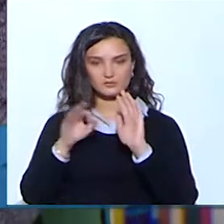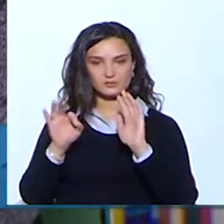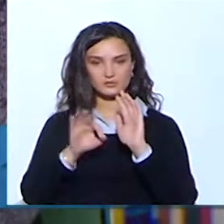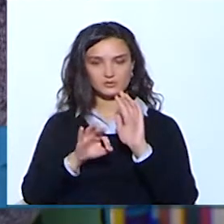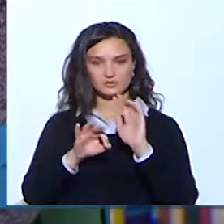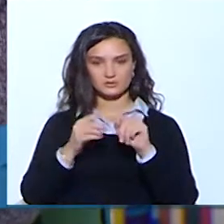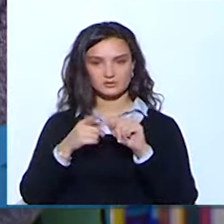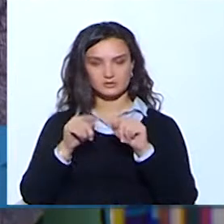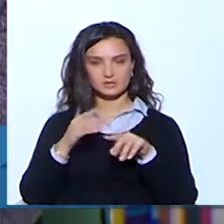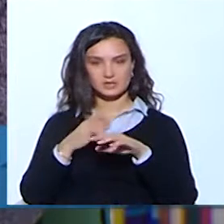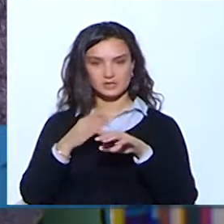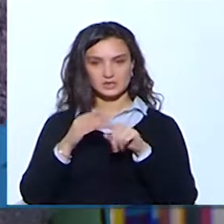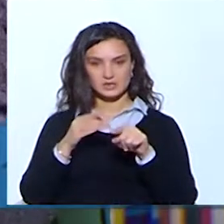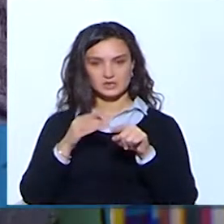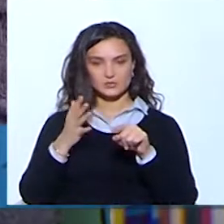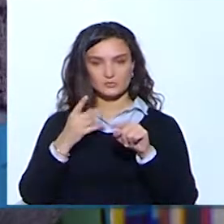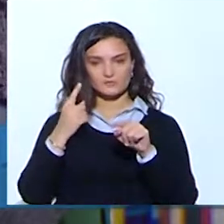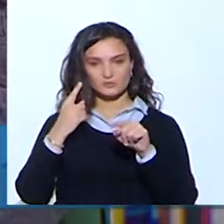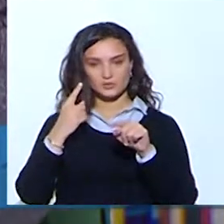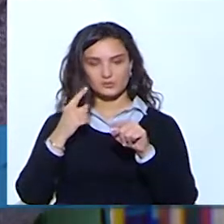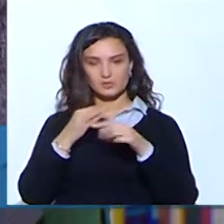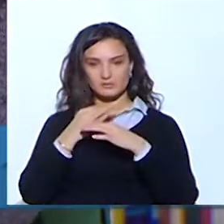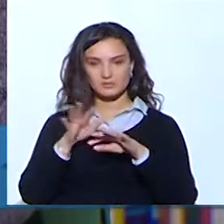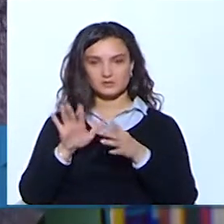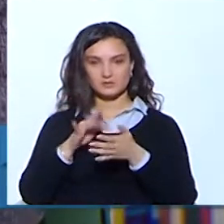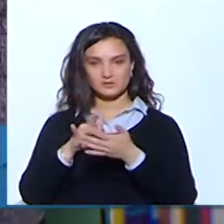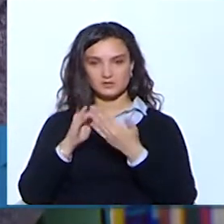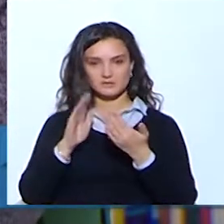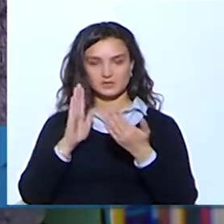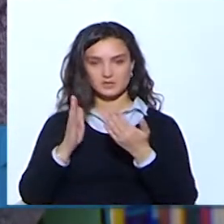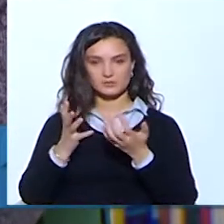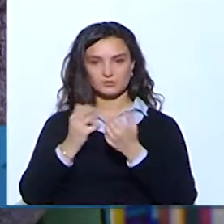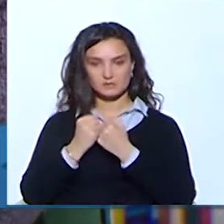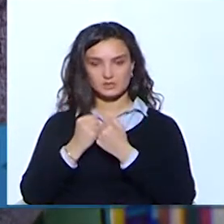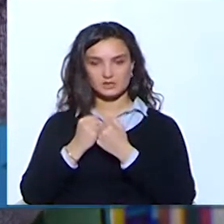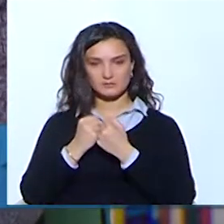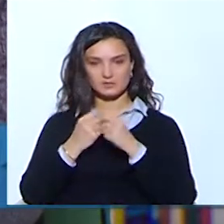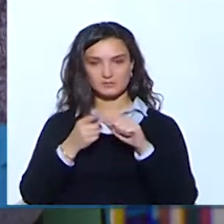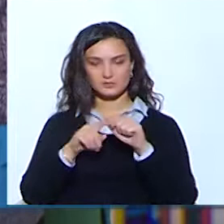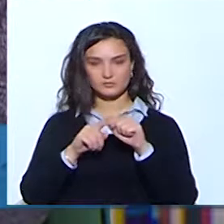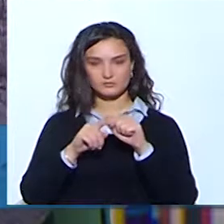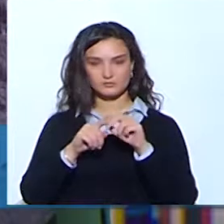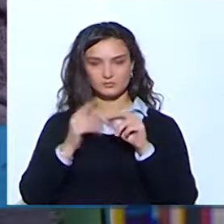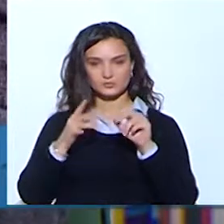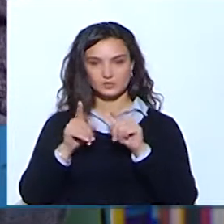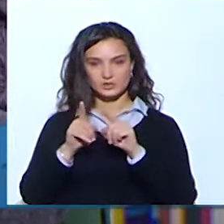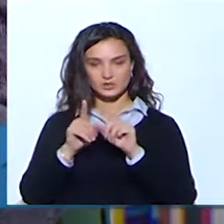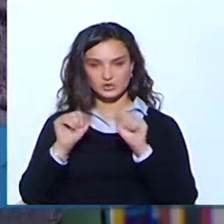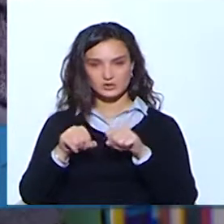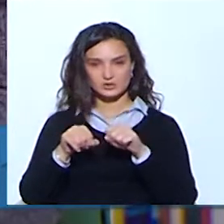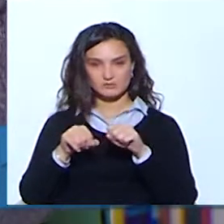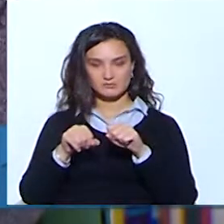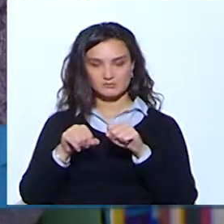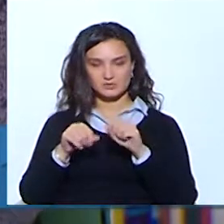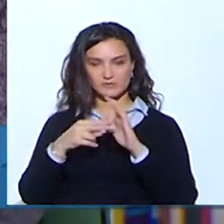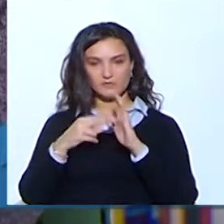0.08%. ანუ ეს არის ის მაჩვენებელი, რომელიც ფიქრობ ნებისმიერი ქვეყნისთვის იქნებოდა მისაღები. ამიტომ თუ ესე შეიძლება